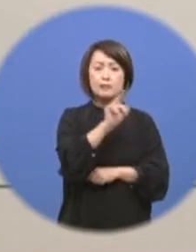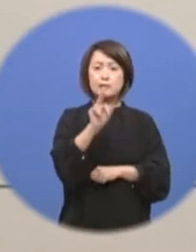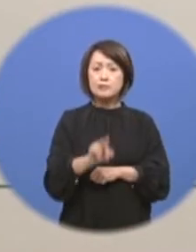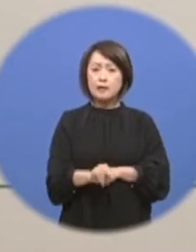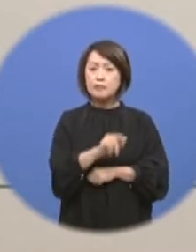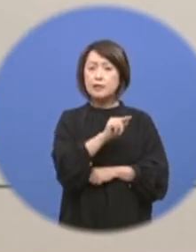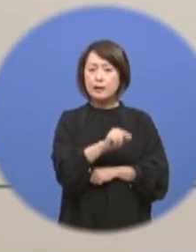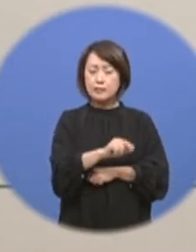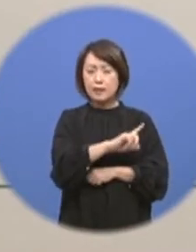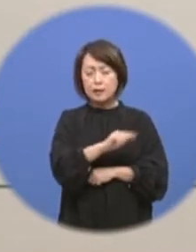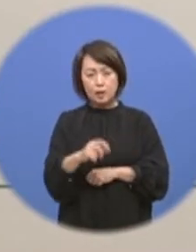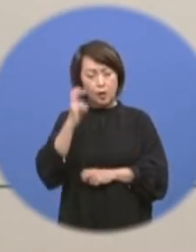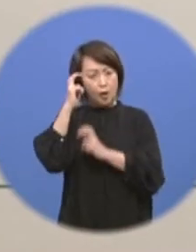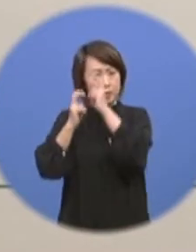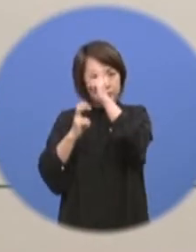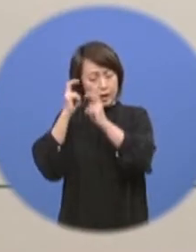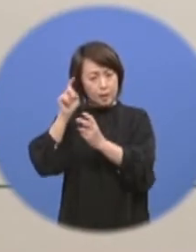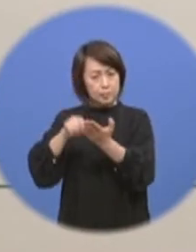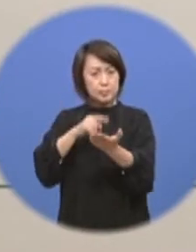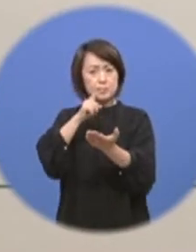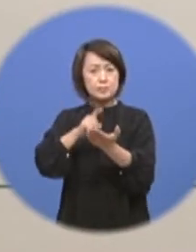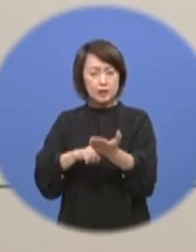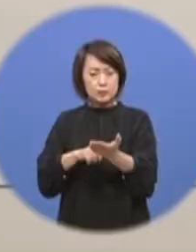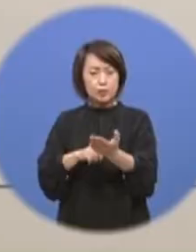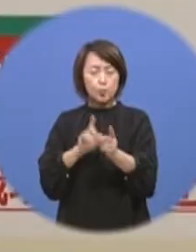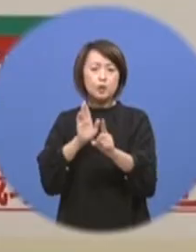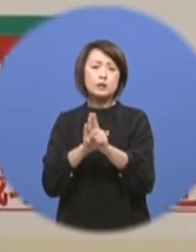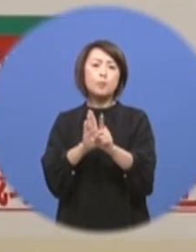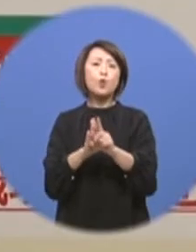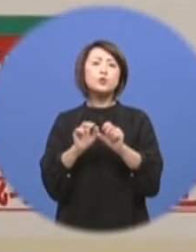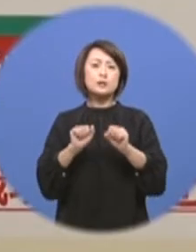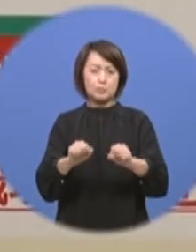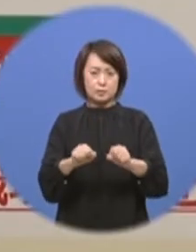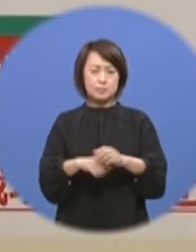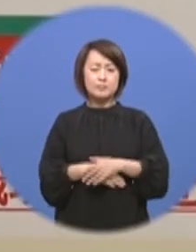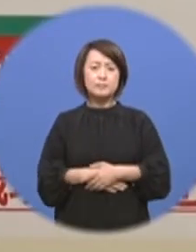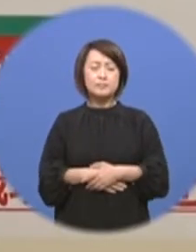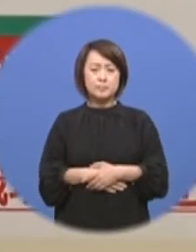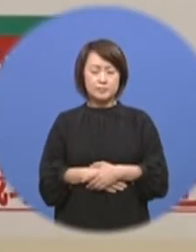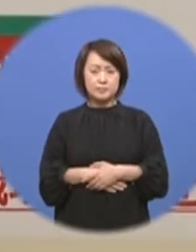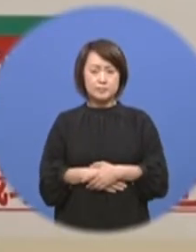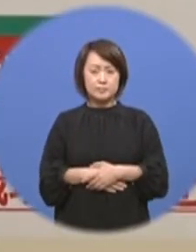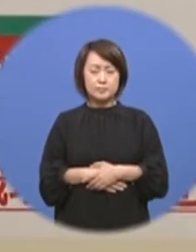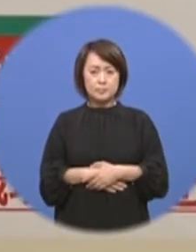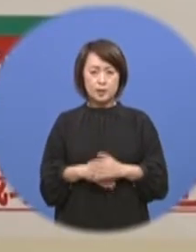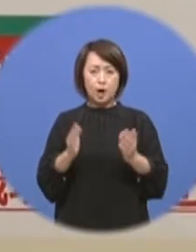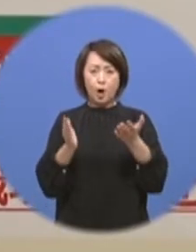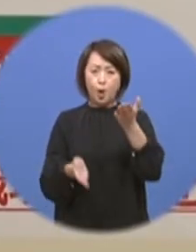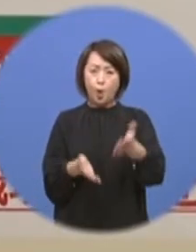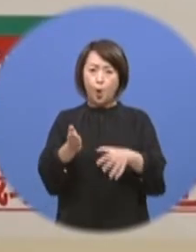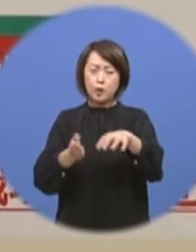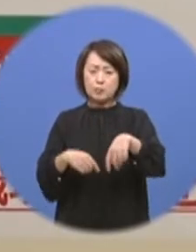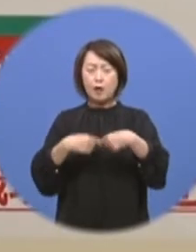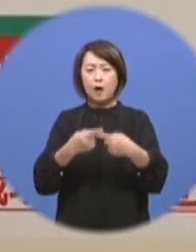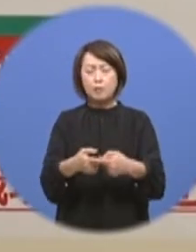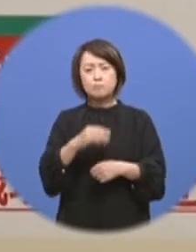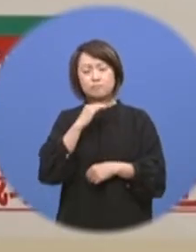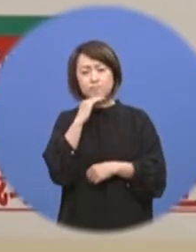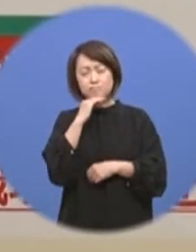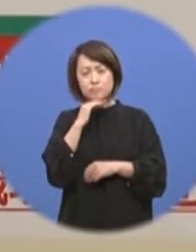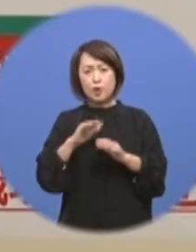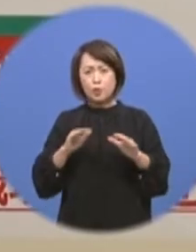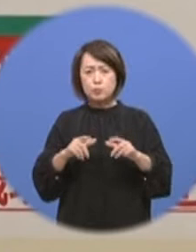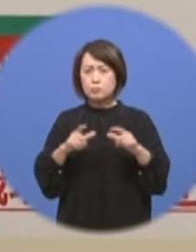いろいろ悩みの解消もしましょうそれから待機児童があったらそれがおじゃんになります